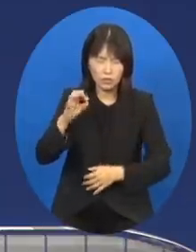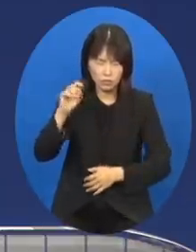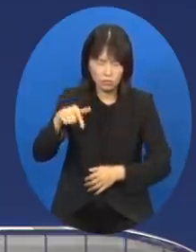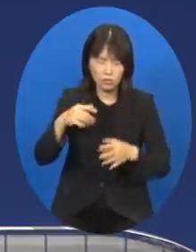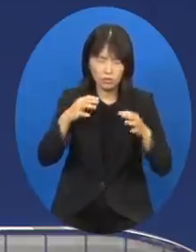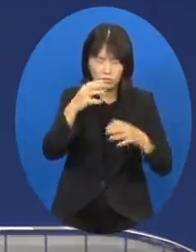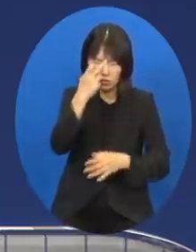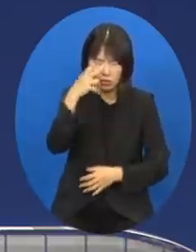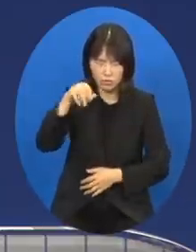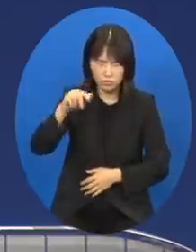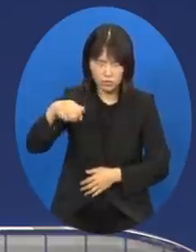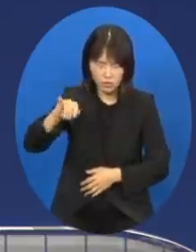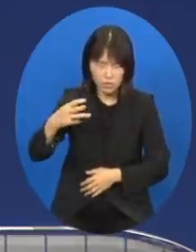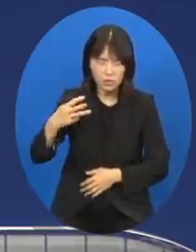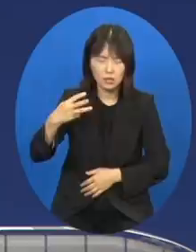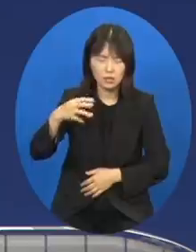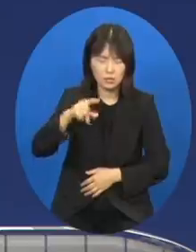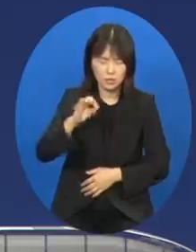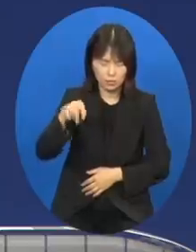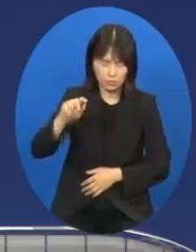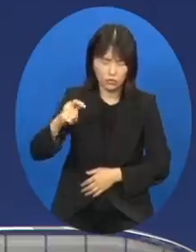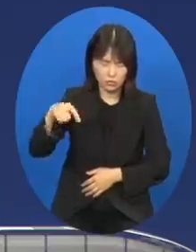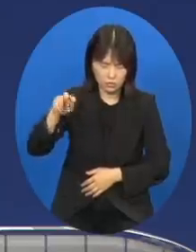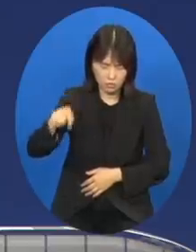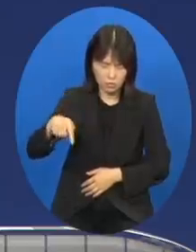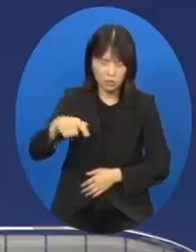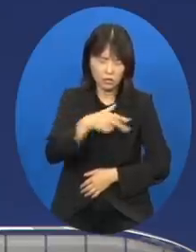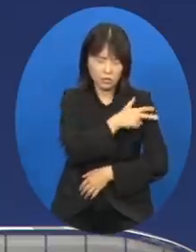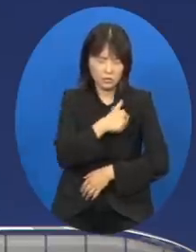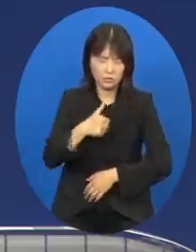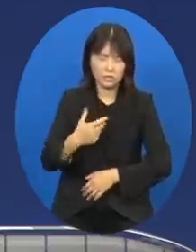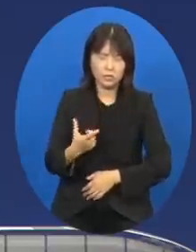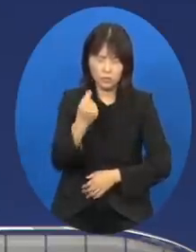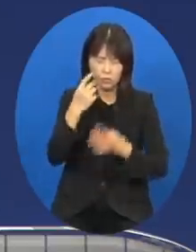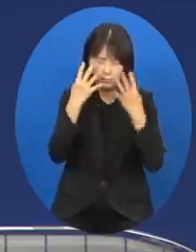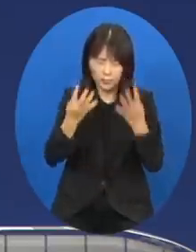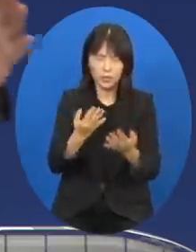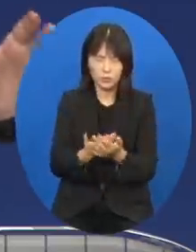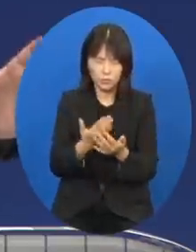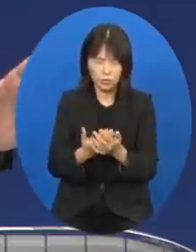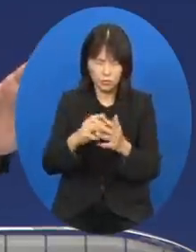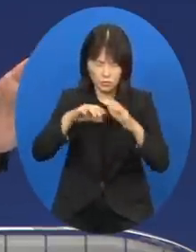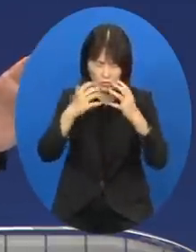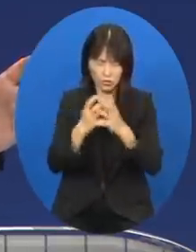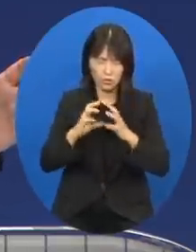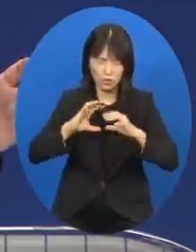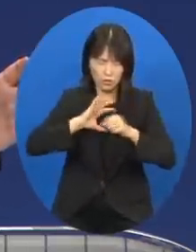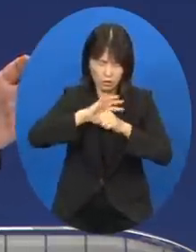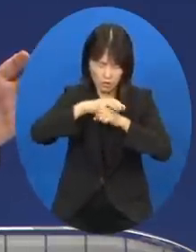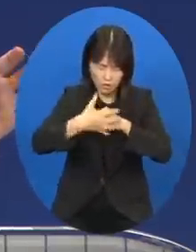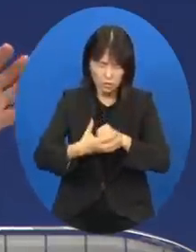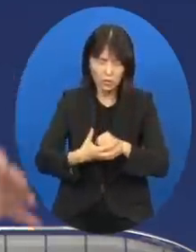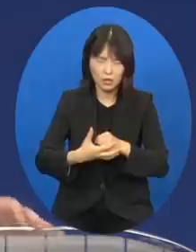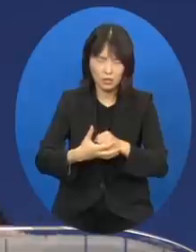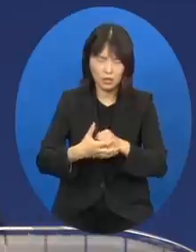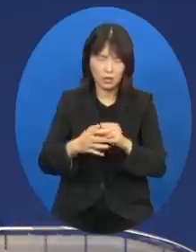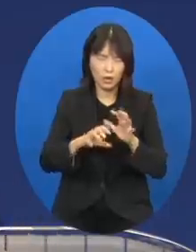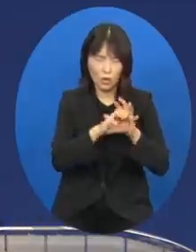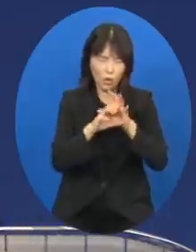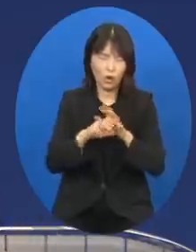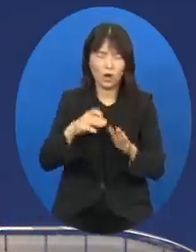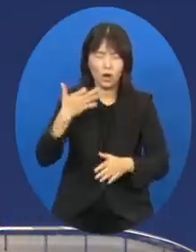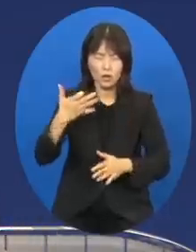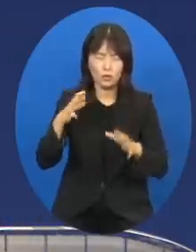최충렬 선교사님, 장문석 집사님 속히 석방되게 하여 주옵소서. 전 세계 코로나19가 종식이